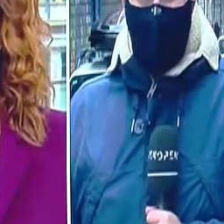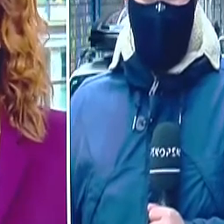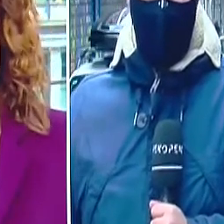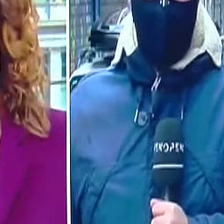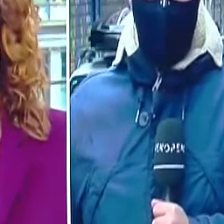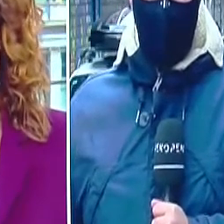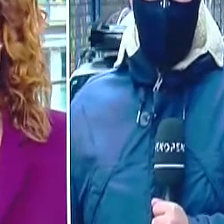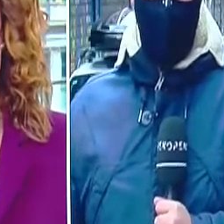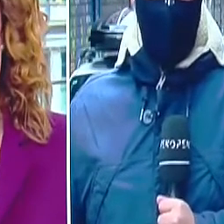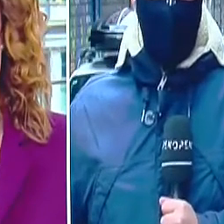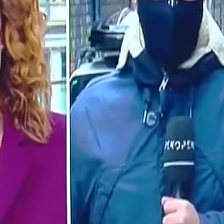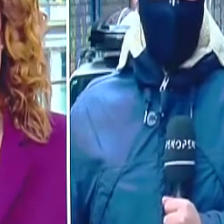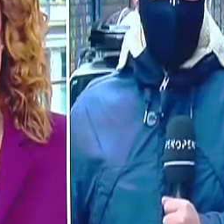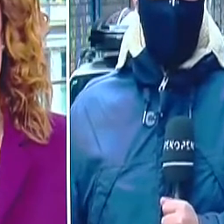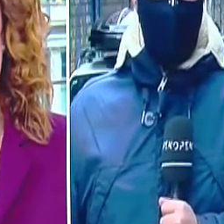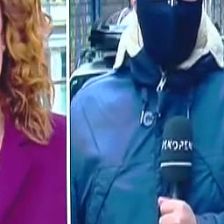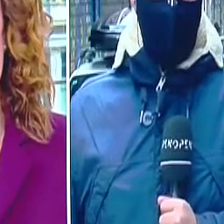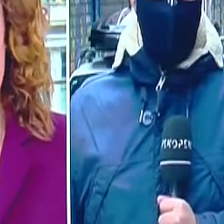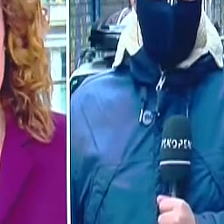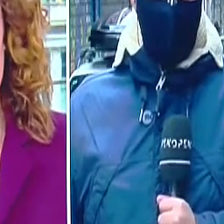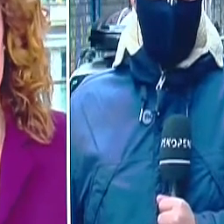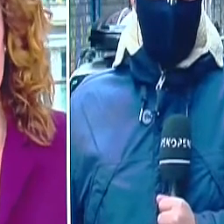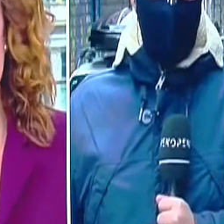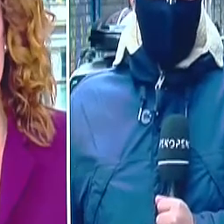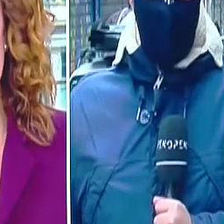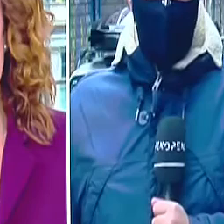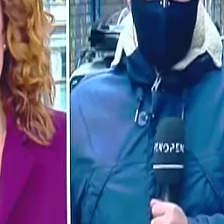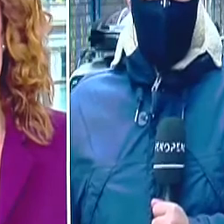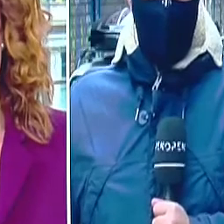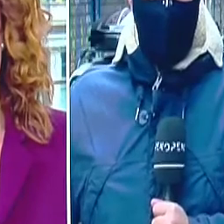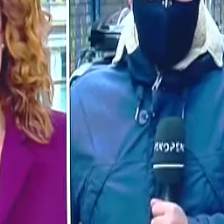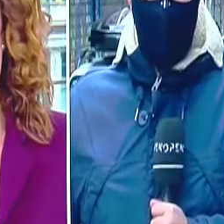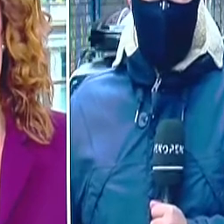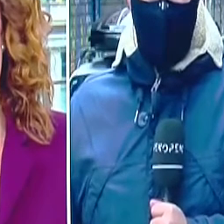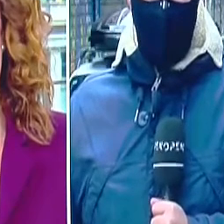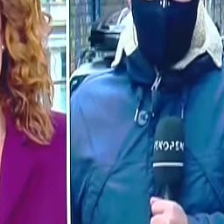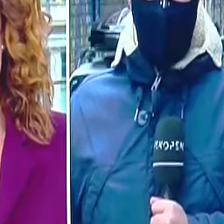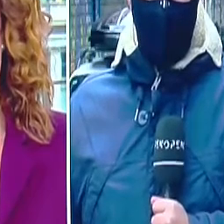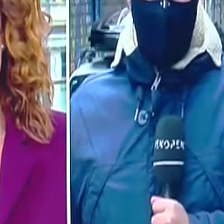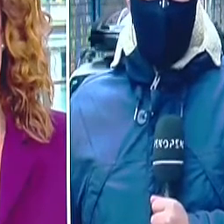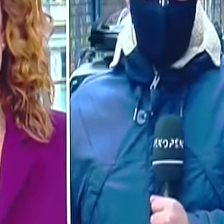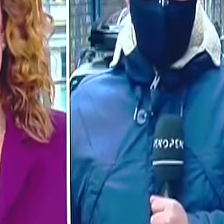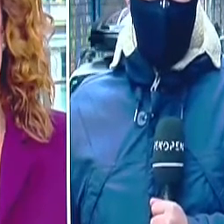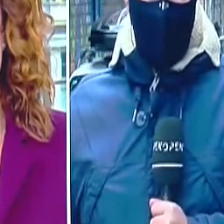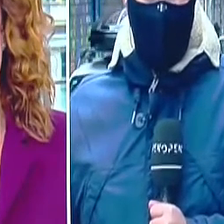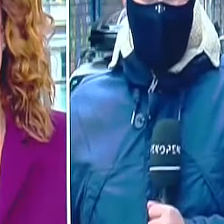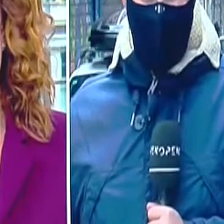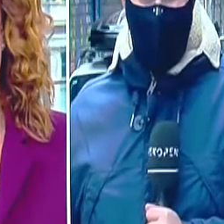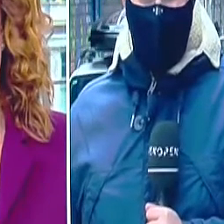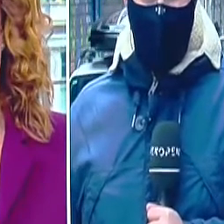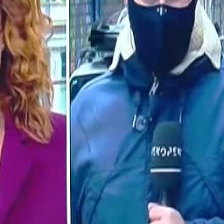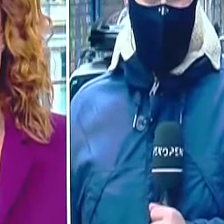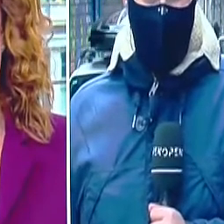μέτρα για την οικονομία, Σοφία, ενώ επίσης είπε ότι αυξάνεται και το πρόστιμο για